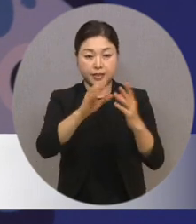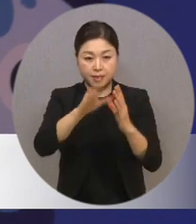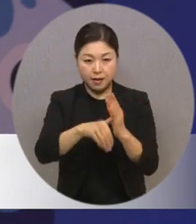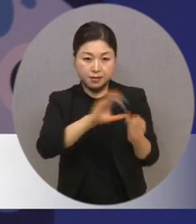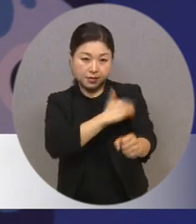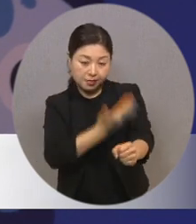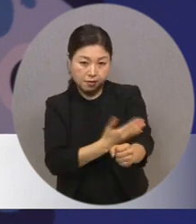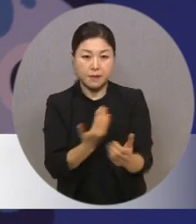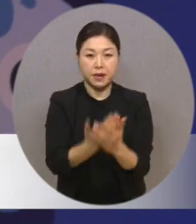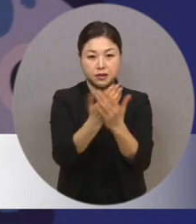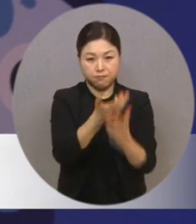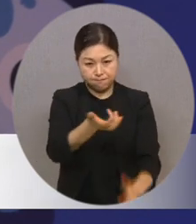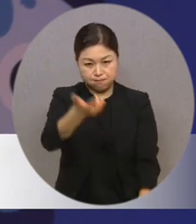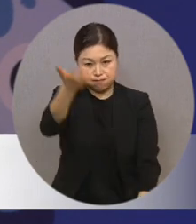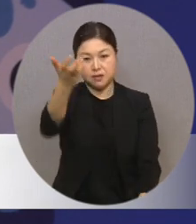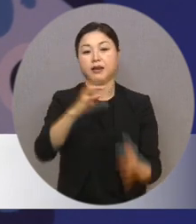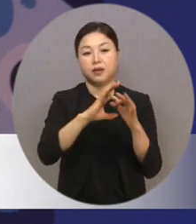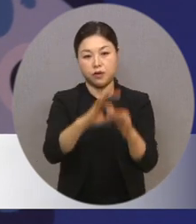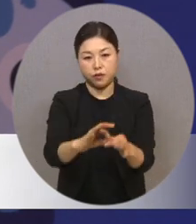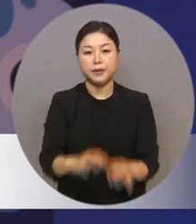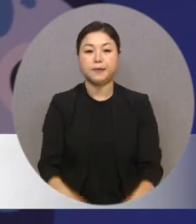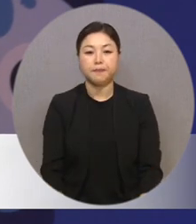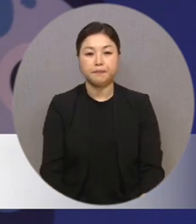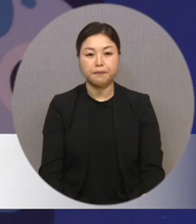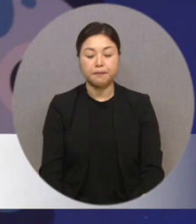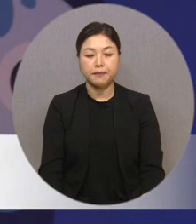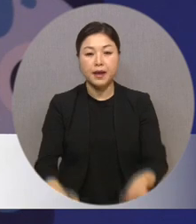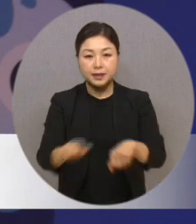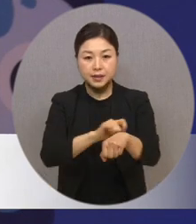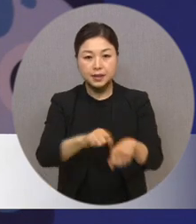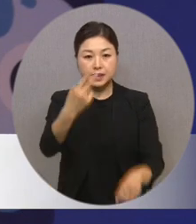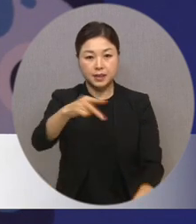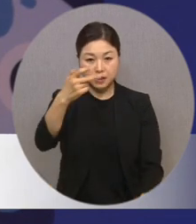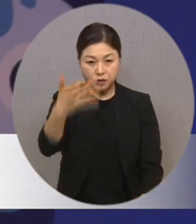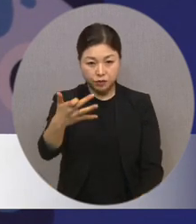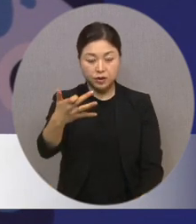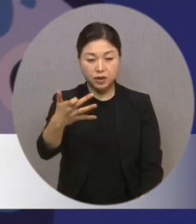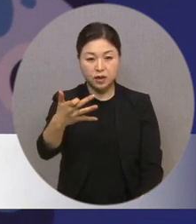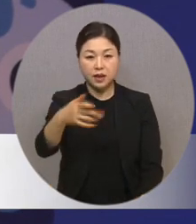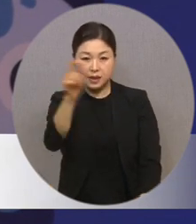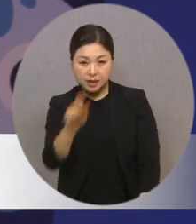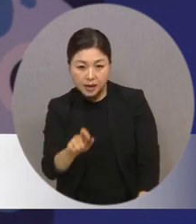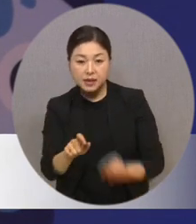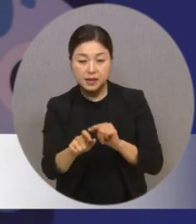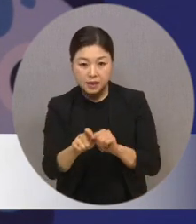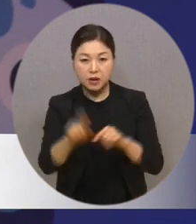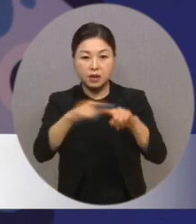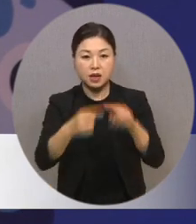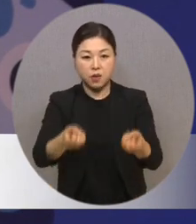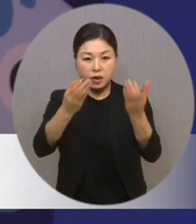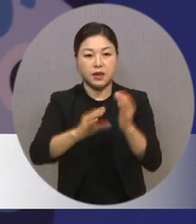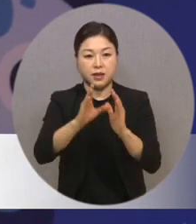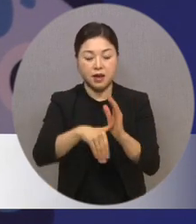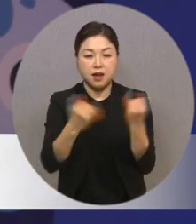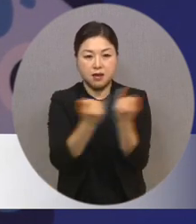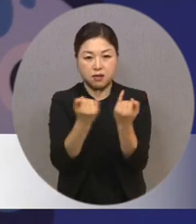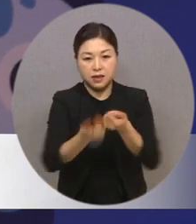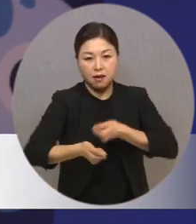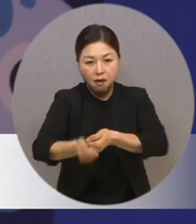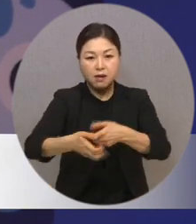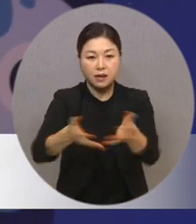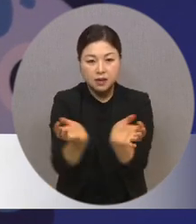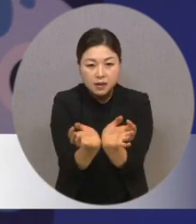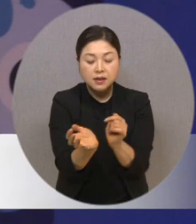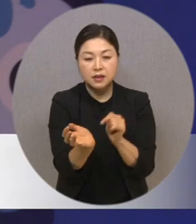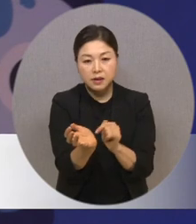기량의 발전을 보여주었습니다. 특히 2019년 이탈리아 대회에서는 여자 컬링팀이